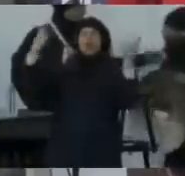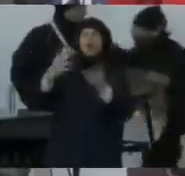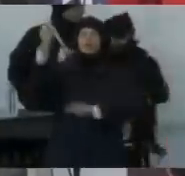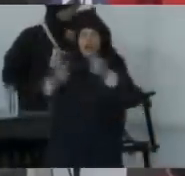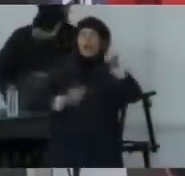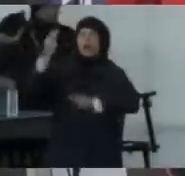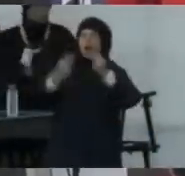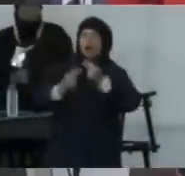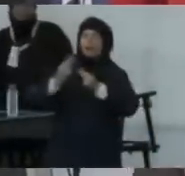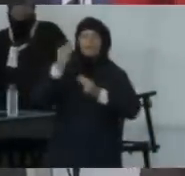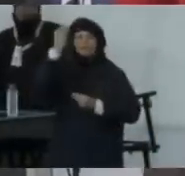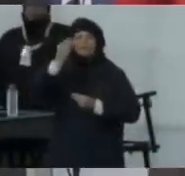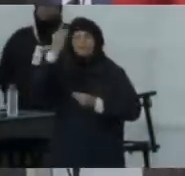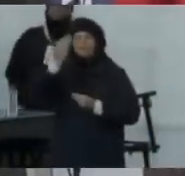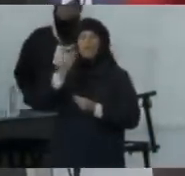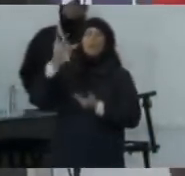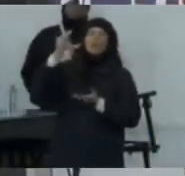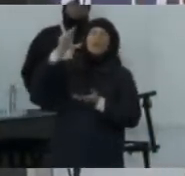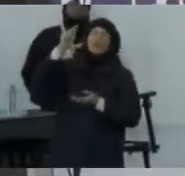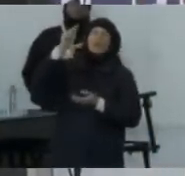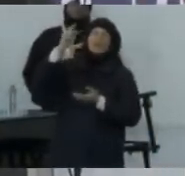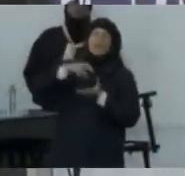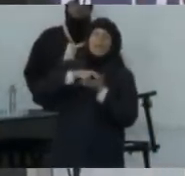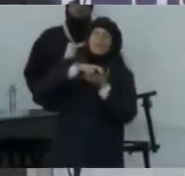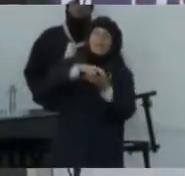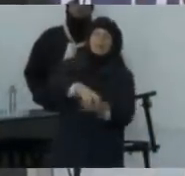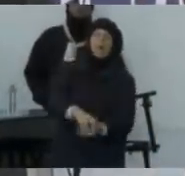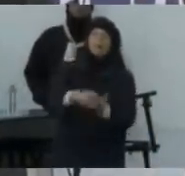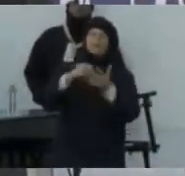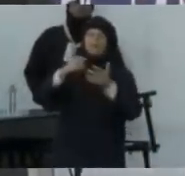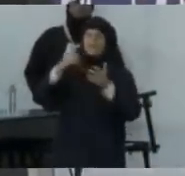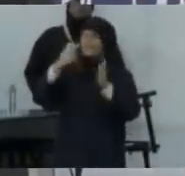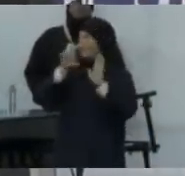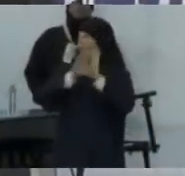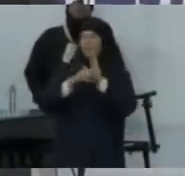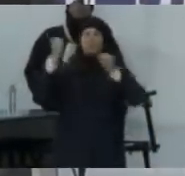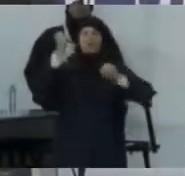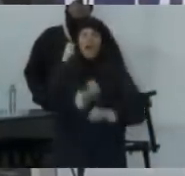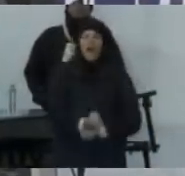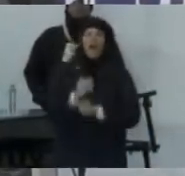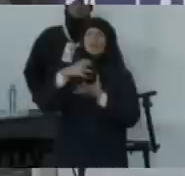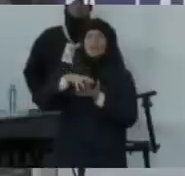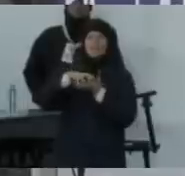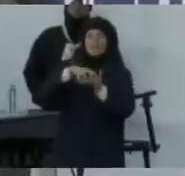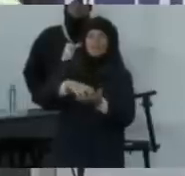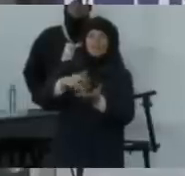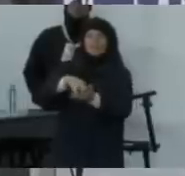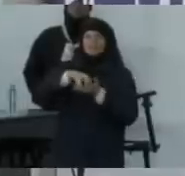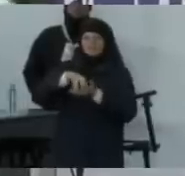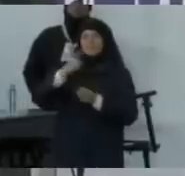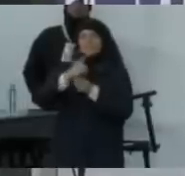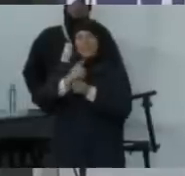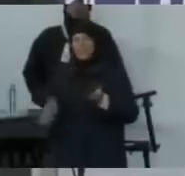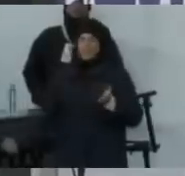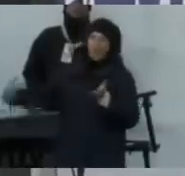rimborsi elettorali sono anticostituzionali e ce li devono rendere indietro, 20 anni. Sono le stesse cose